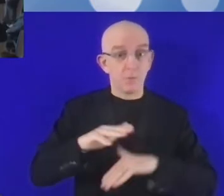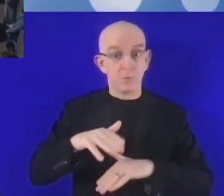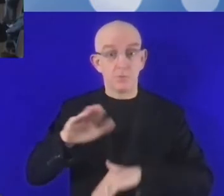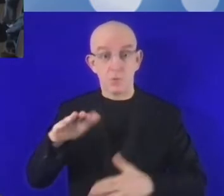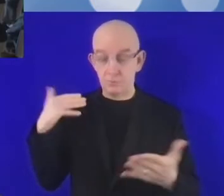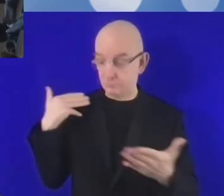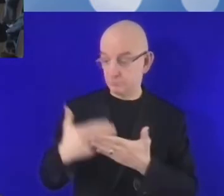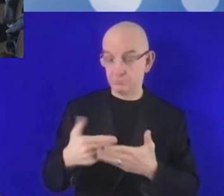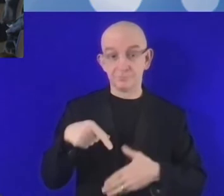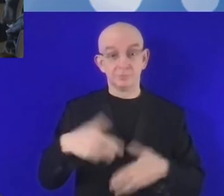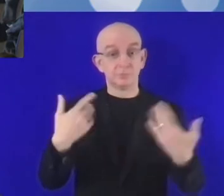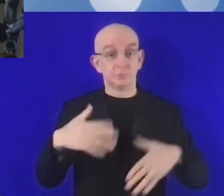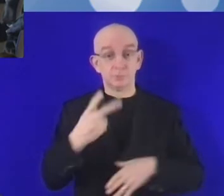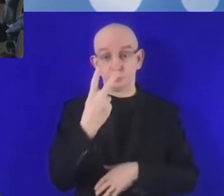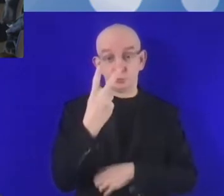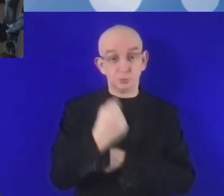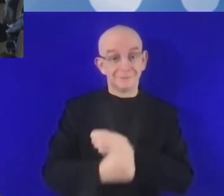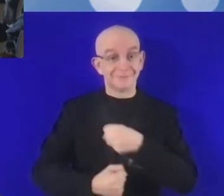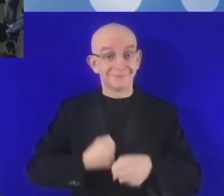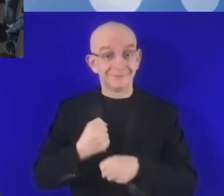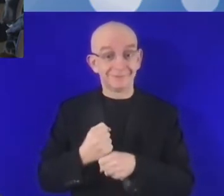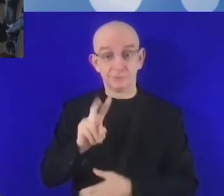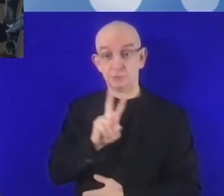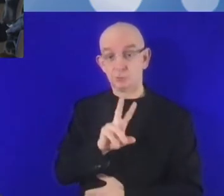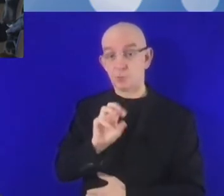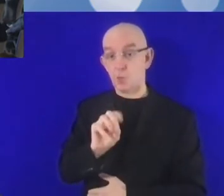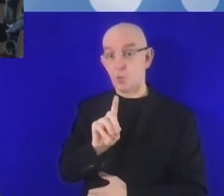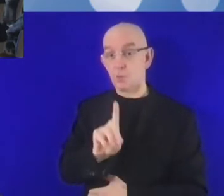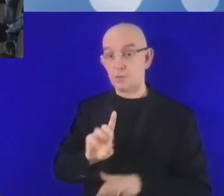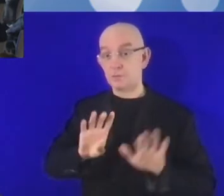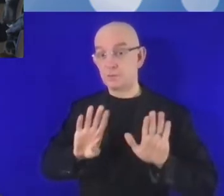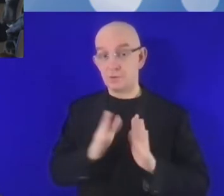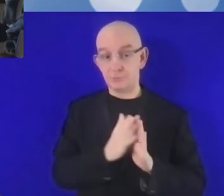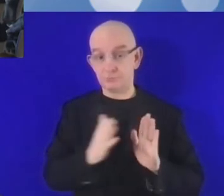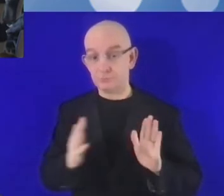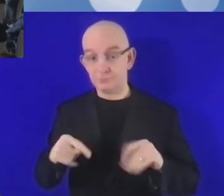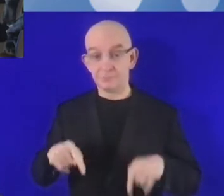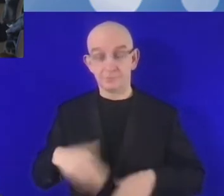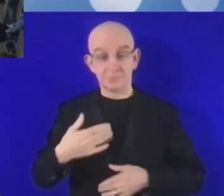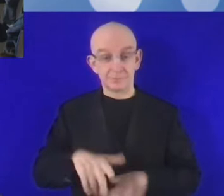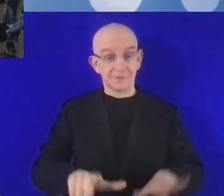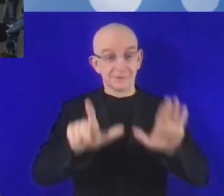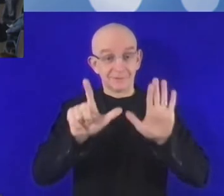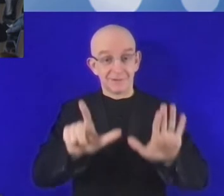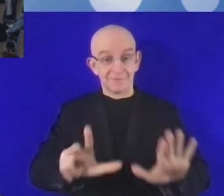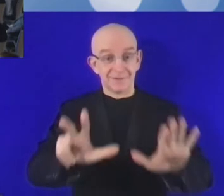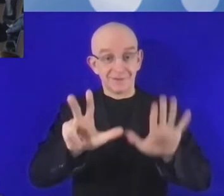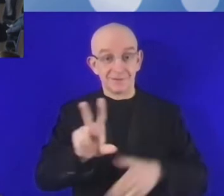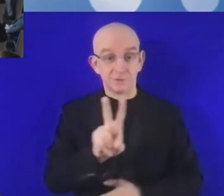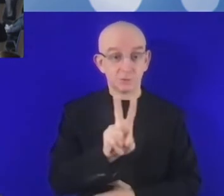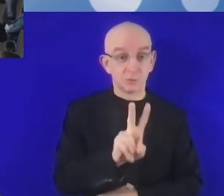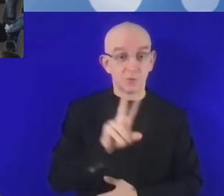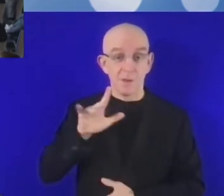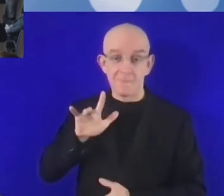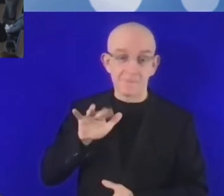de la prise de décisions importantes concernant l'avenir d'Internet, de décisions qui auront une influence sur la manière dont nous allons nous